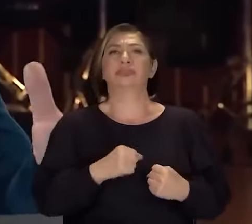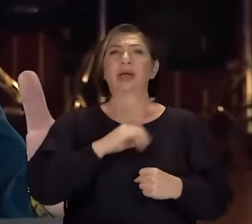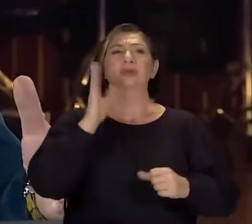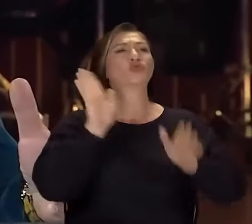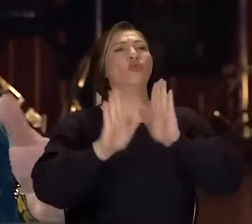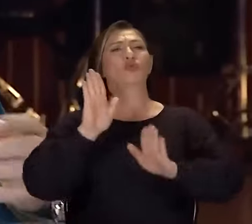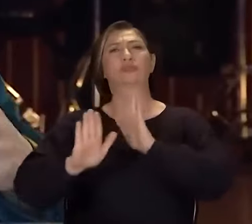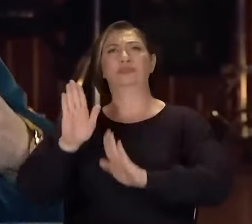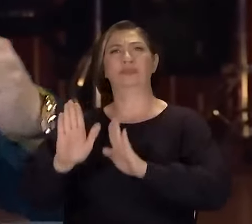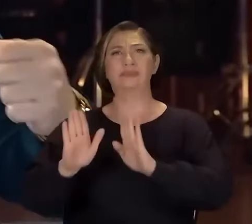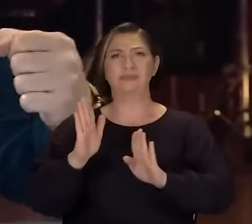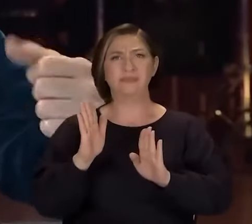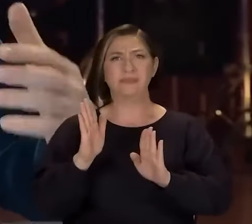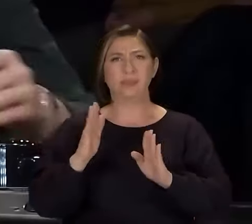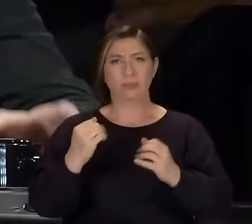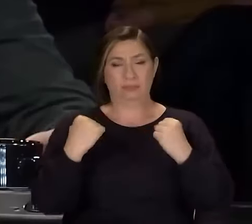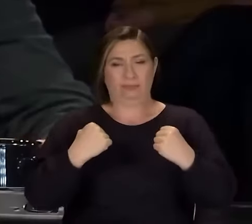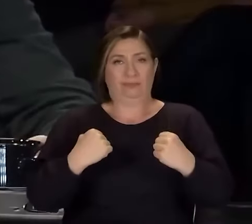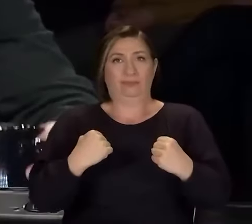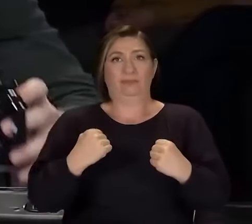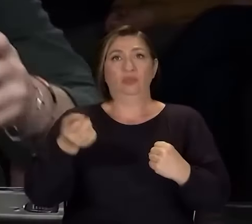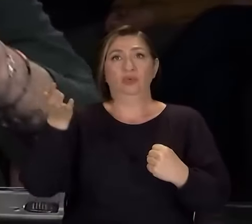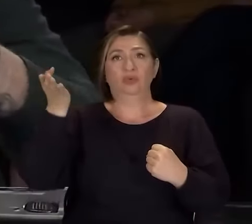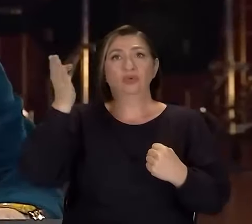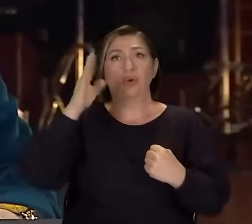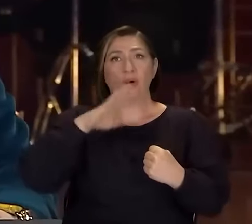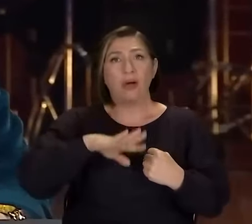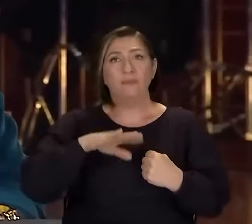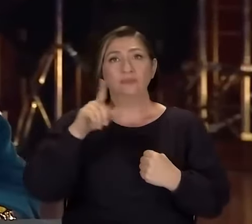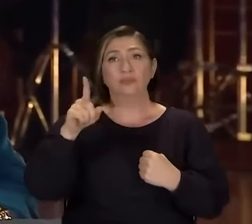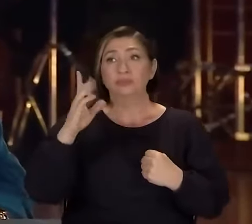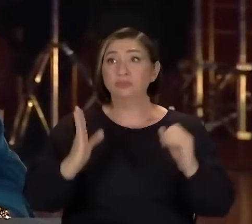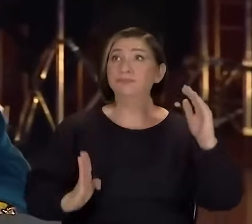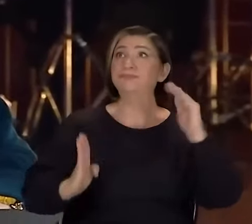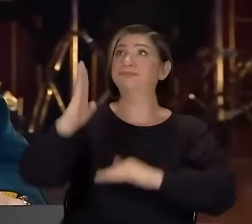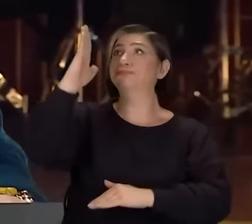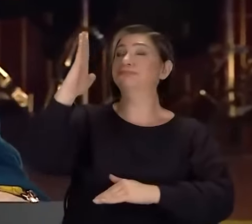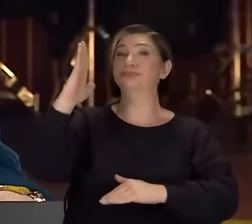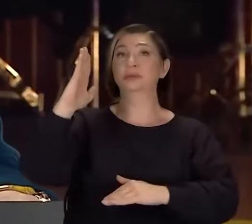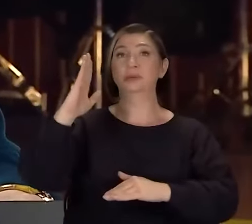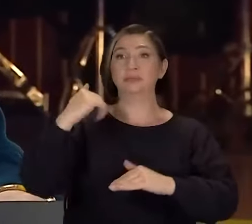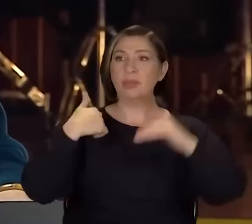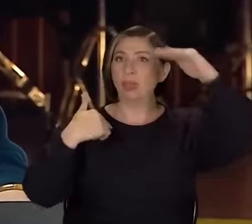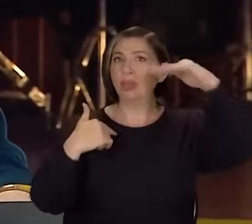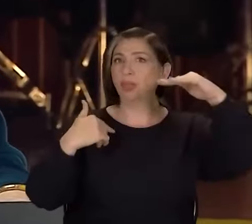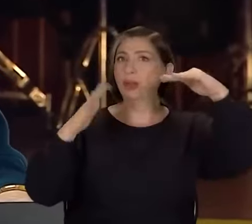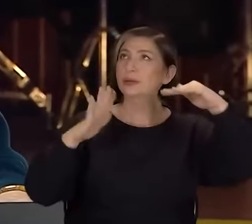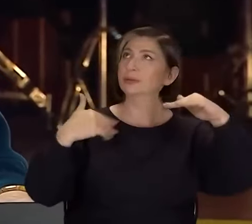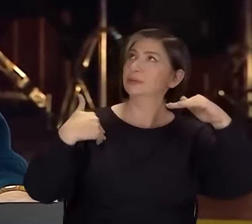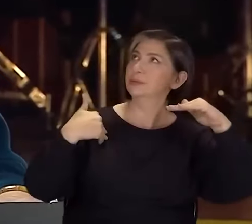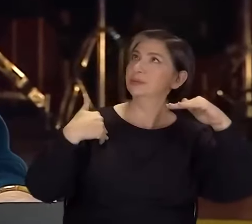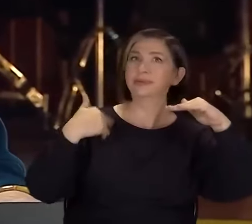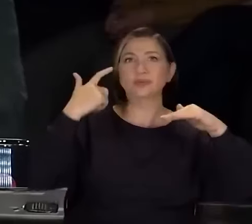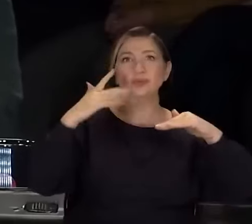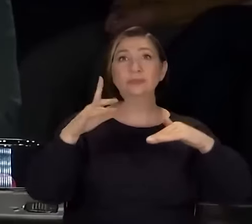Herkesi pataklıyordum. Yani sağlamdım. Sonra bunlar bir uçtular, bir geçtiler beni. Fena oldu.